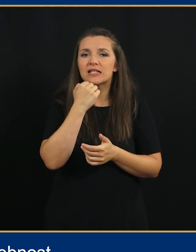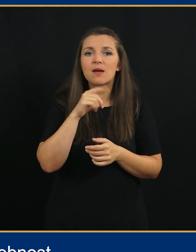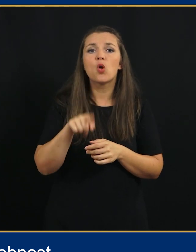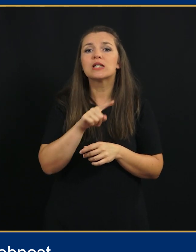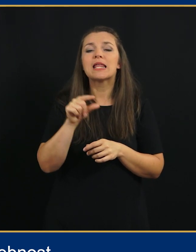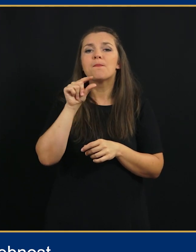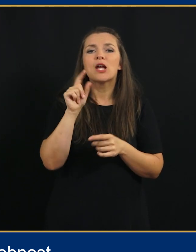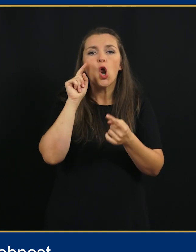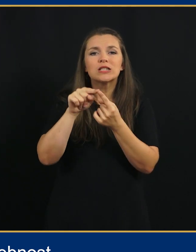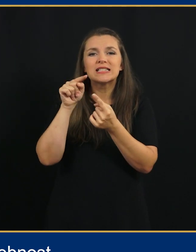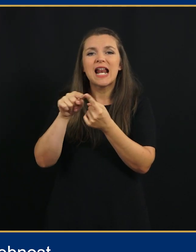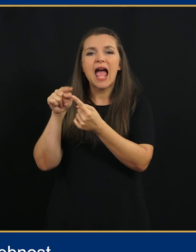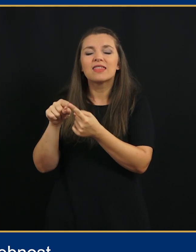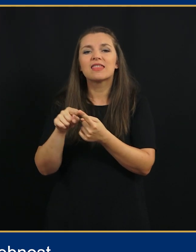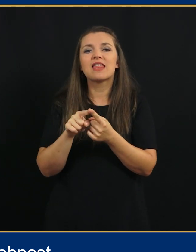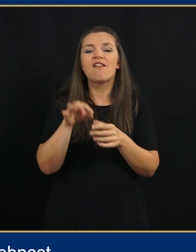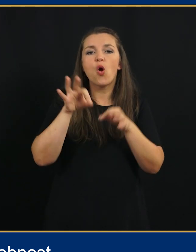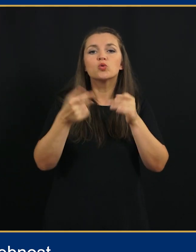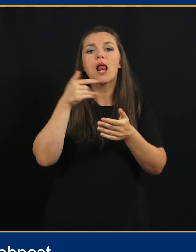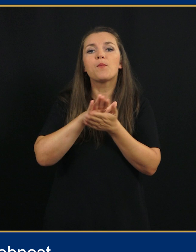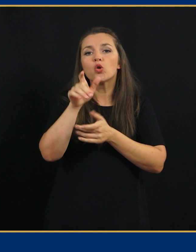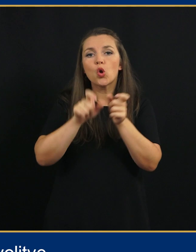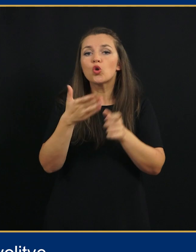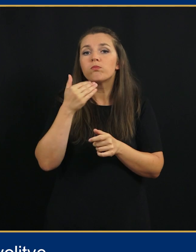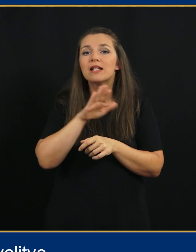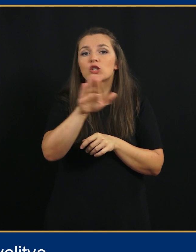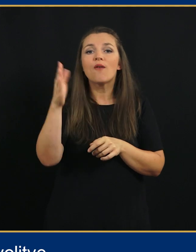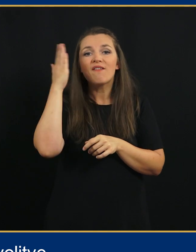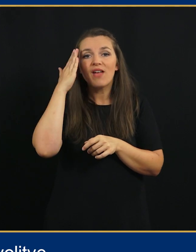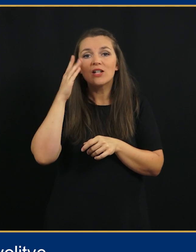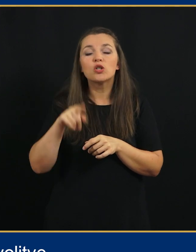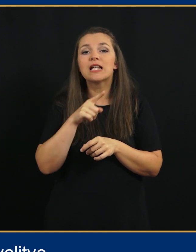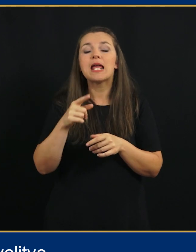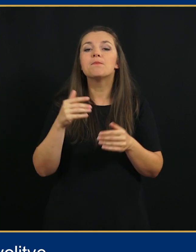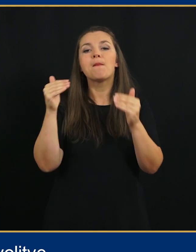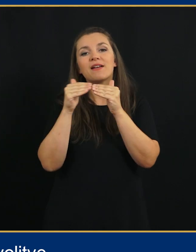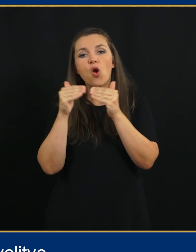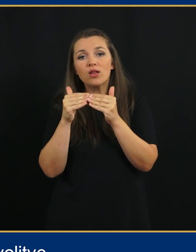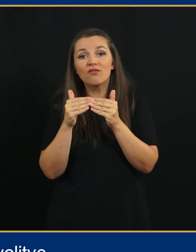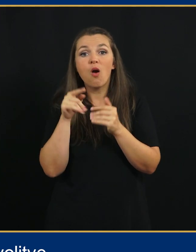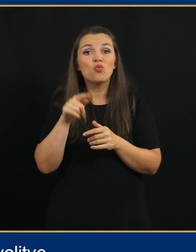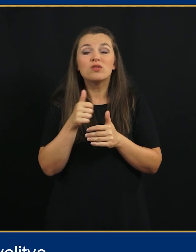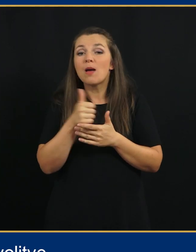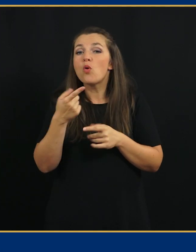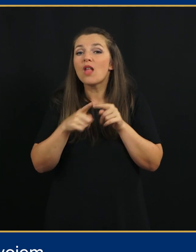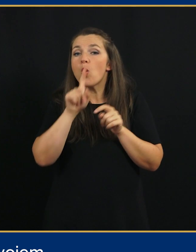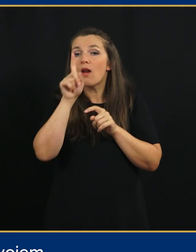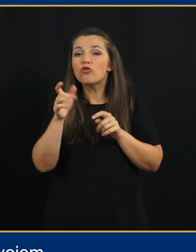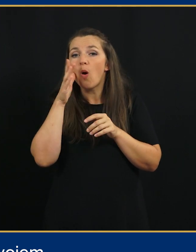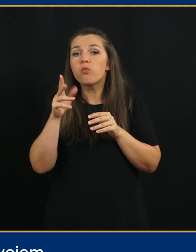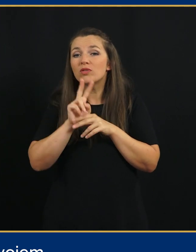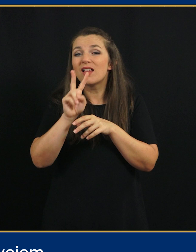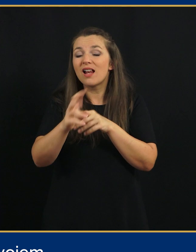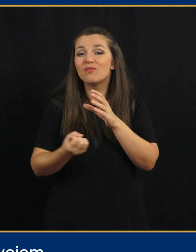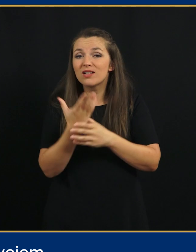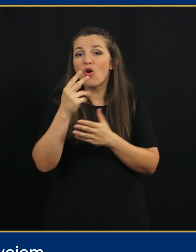zasebnost ter mikrociljanje volivcev ali potrošnikov brez njihove vednosti in privolitve so le nekatera vprašanja, ki se bodo z